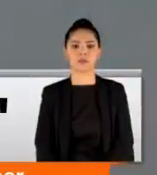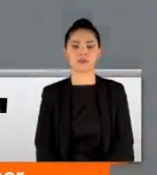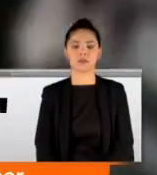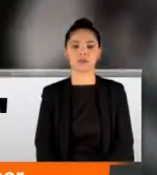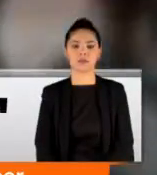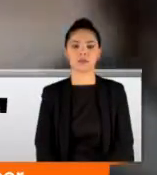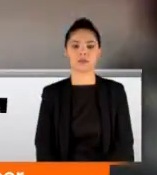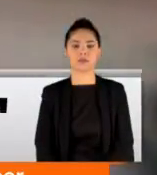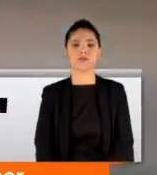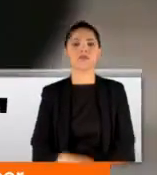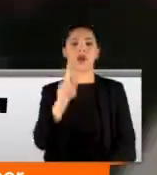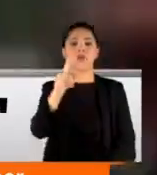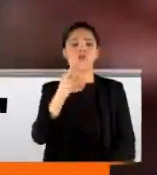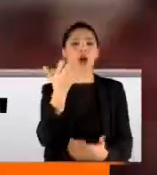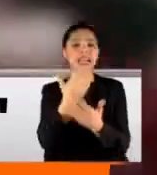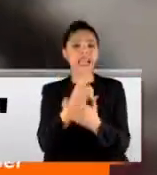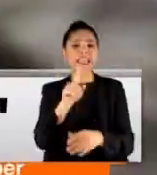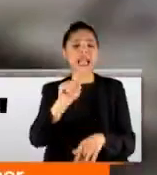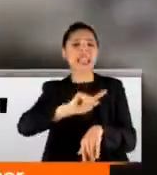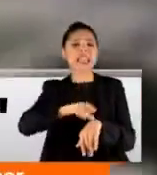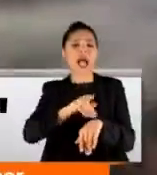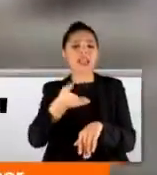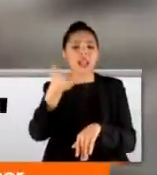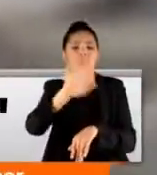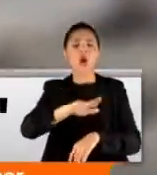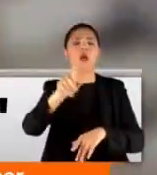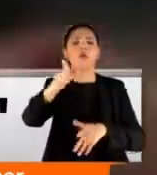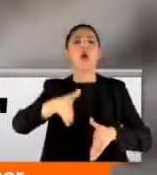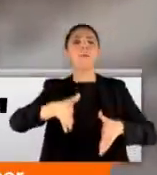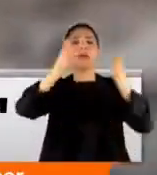Bismillahirrahmanirrahim. Kayıttan sadece saniyeler sonra yerle bir oldu.